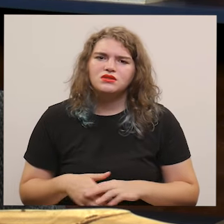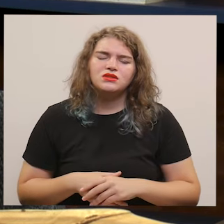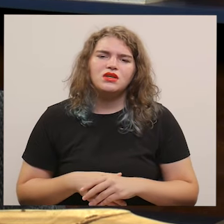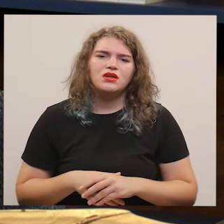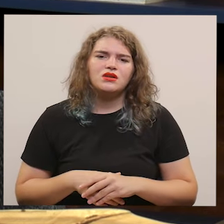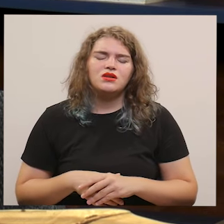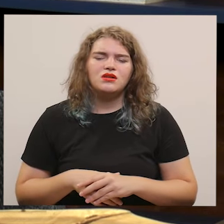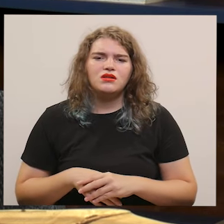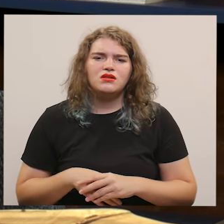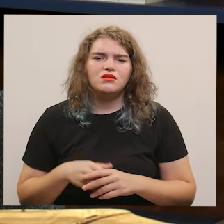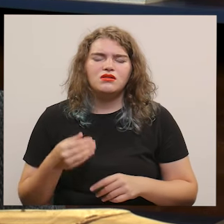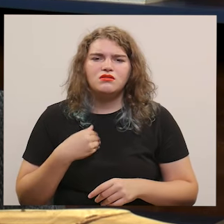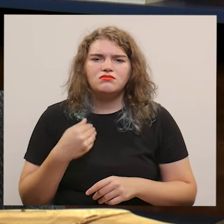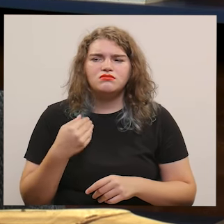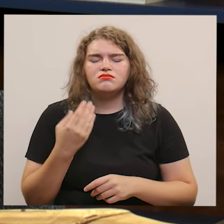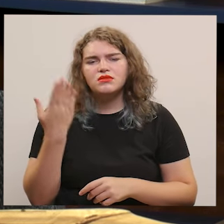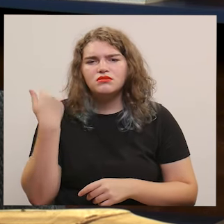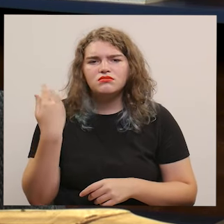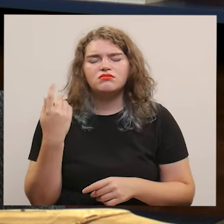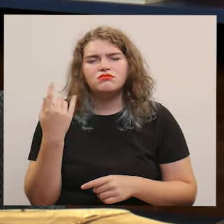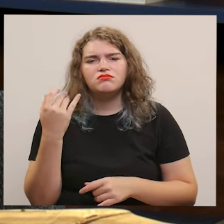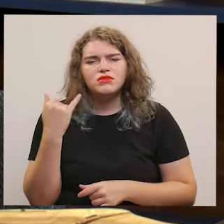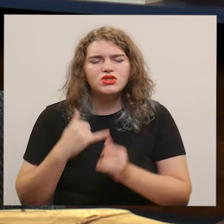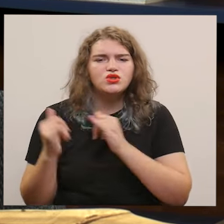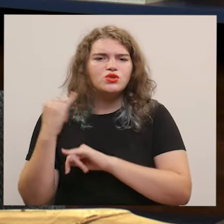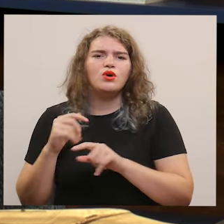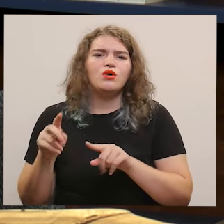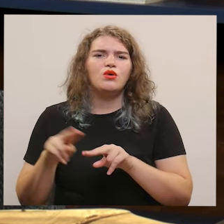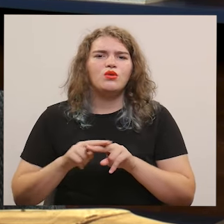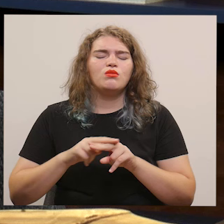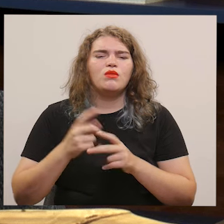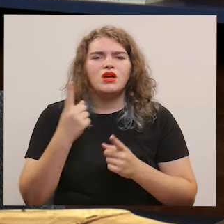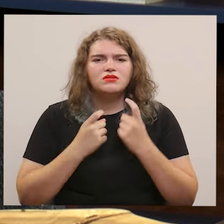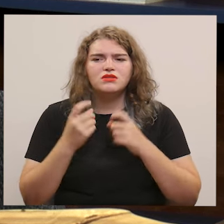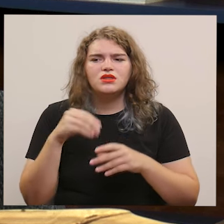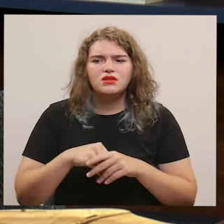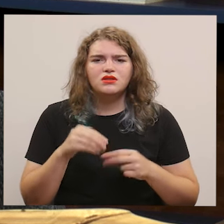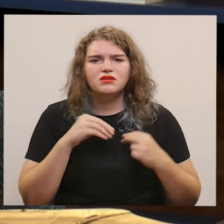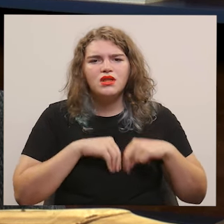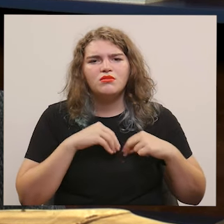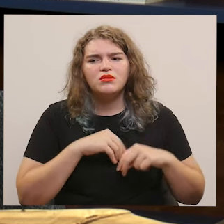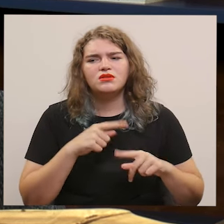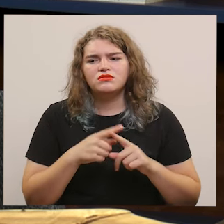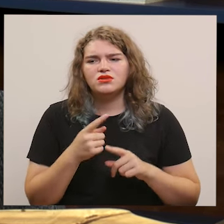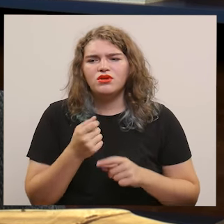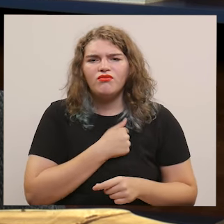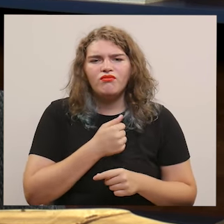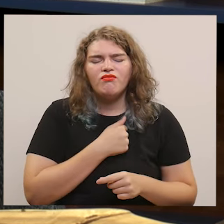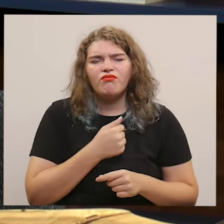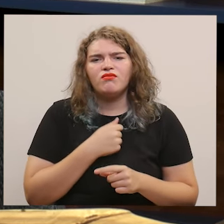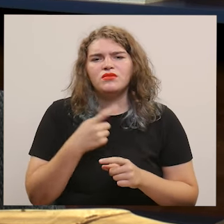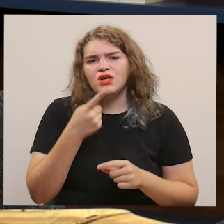pe fondul meu de trecut, pe fondul meu de experiență în depresie, în anxietate, în